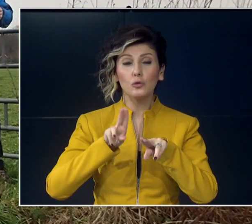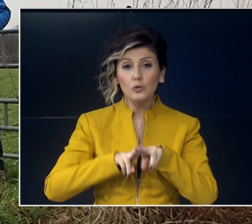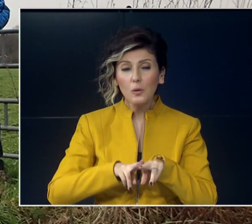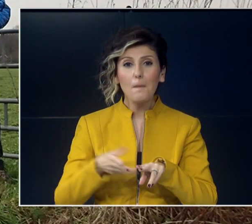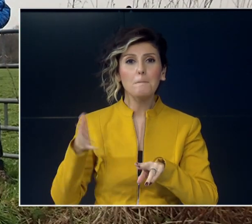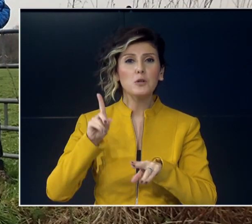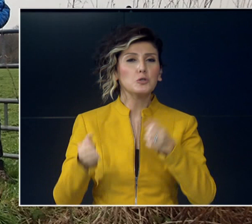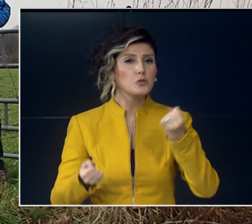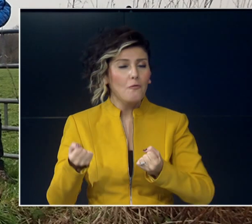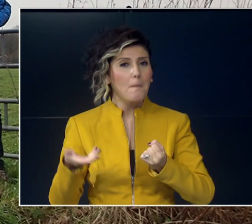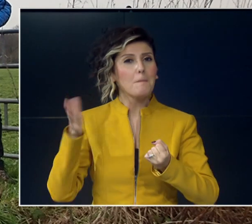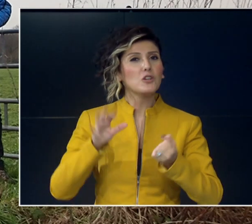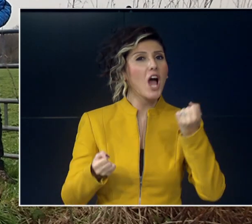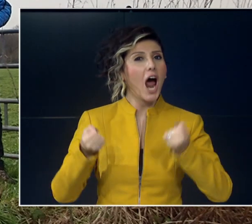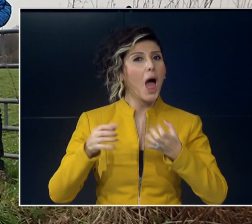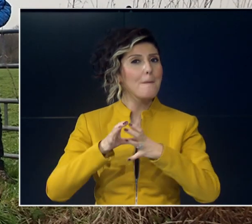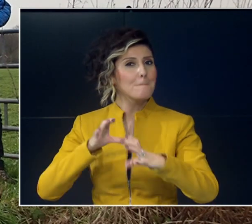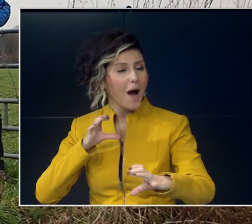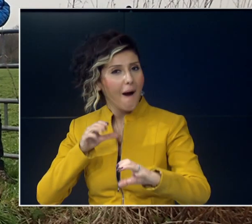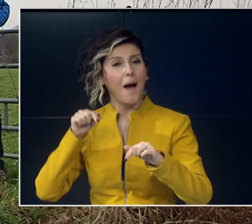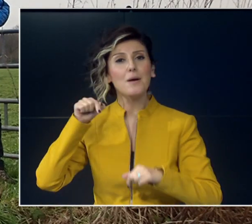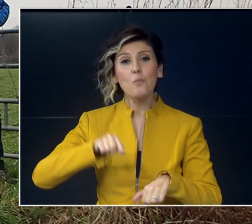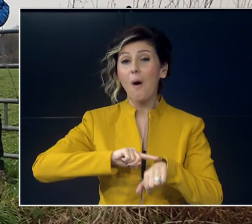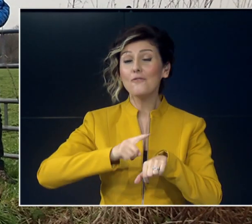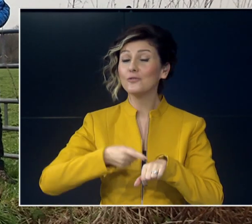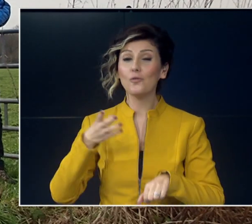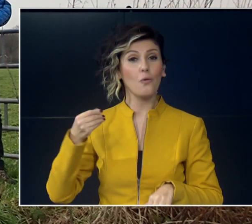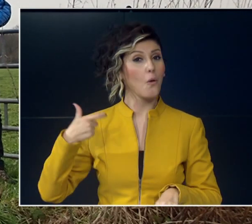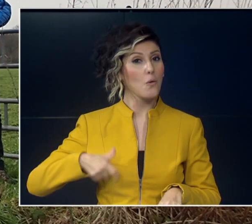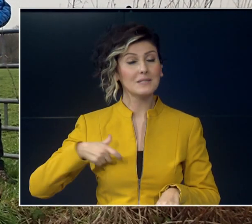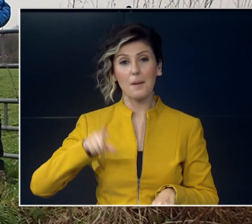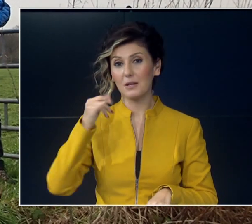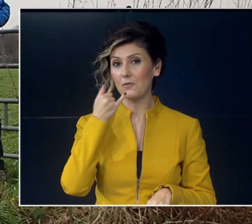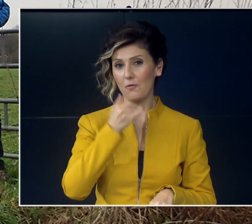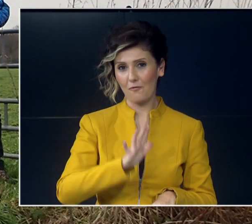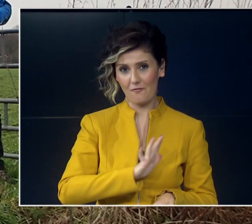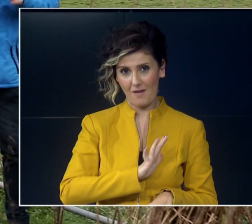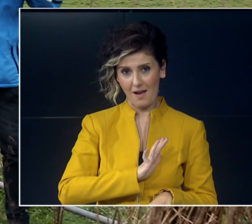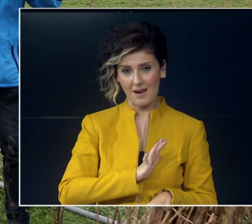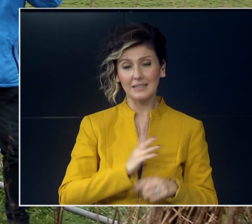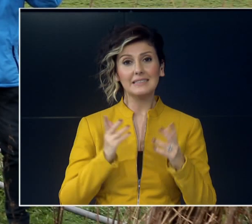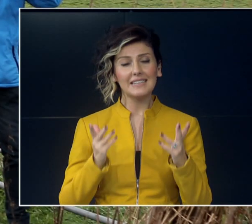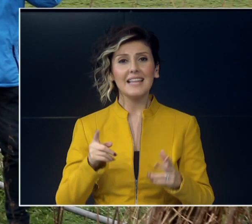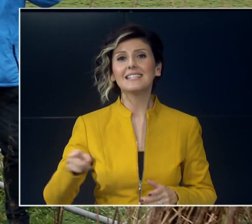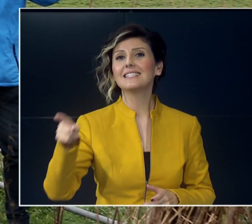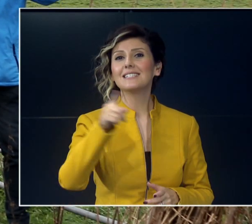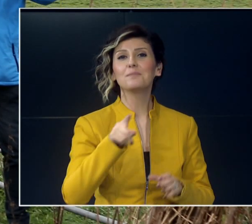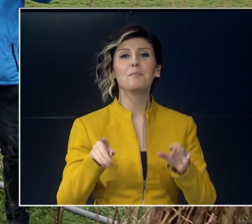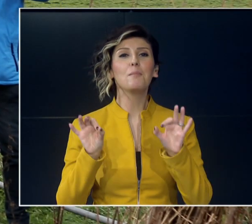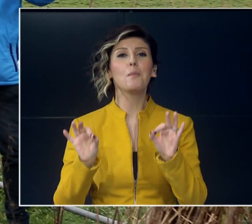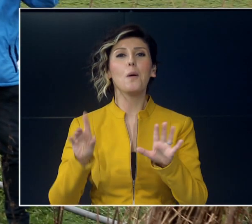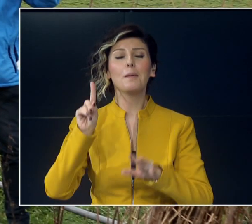bir araba. Bu hafta çok özel bir konuk olacak. Yani siz böyle bir